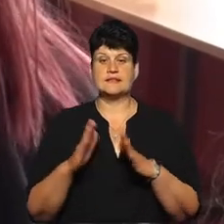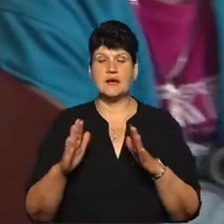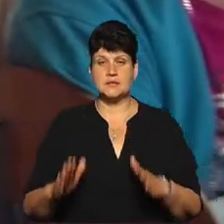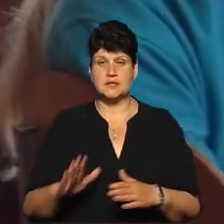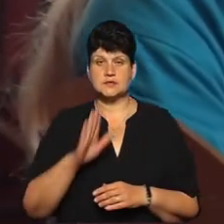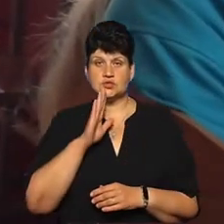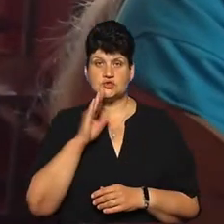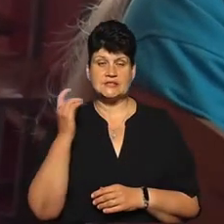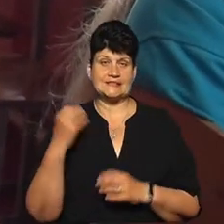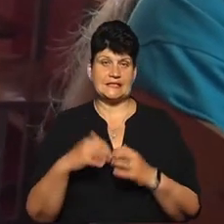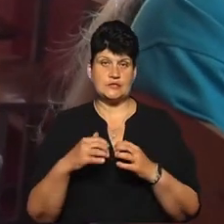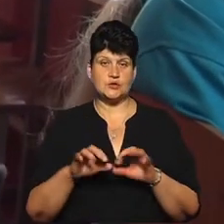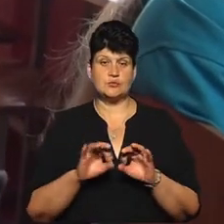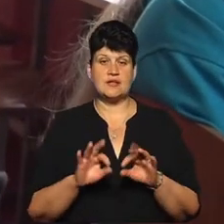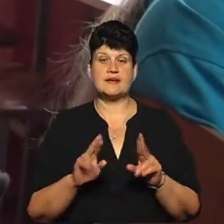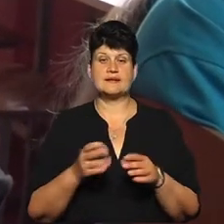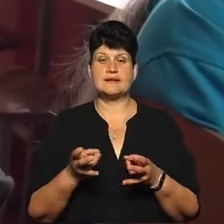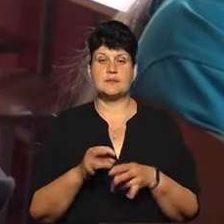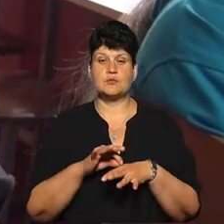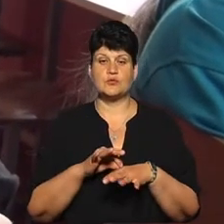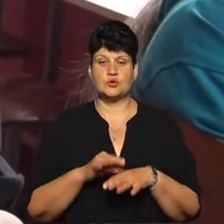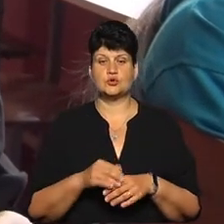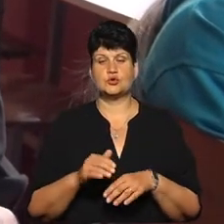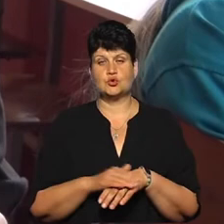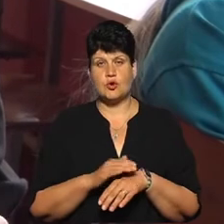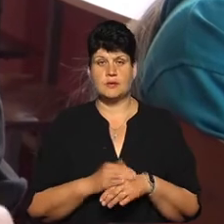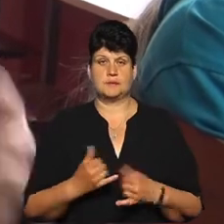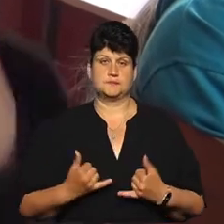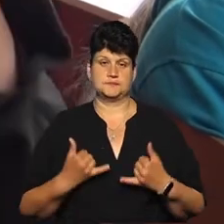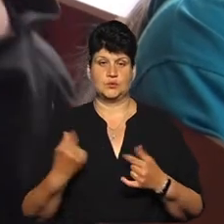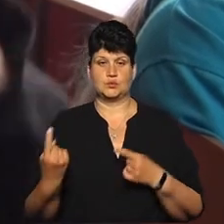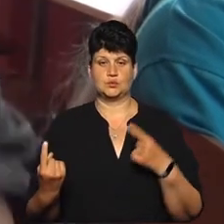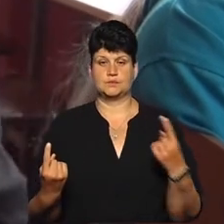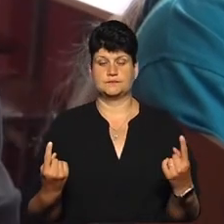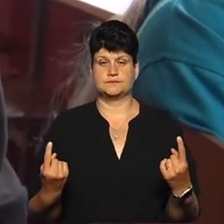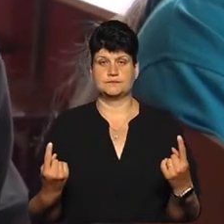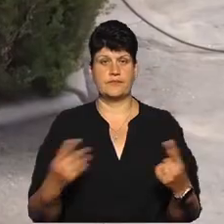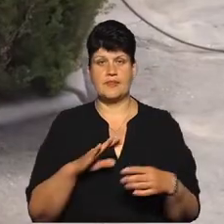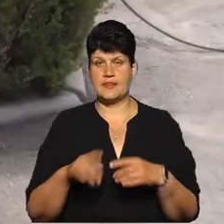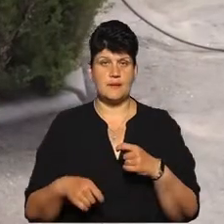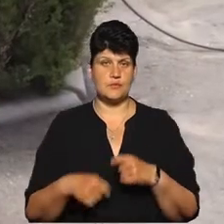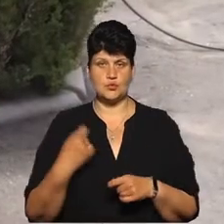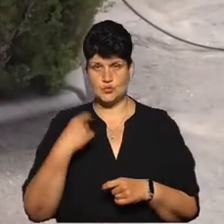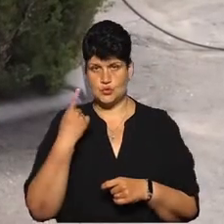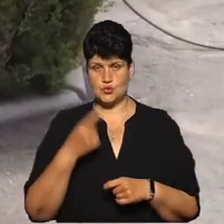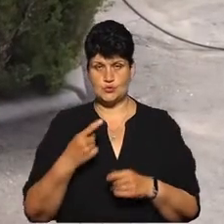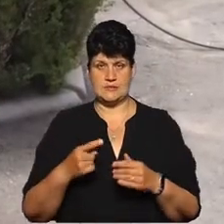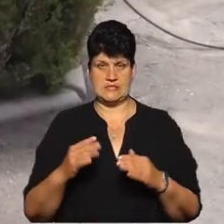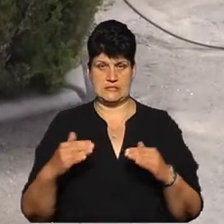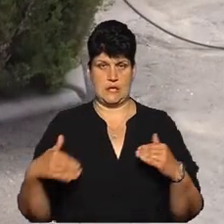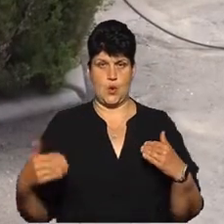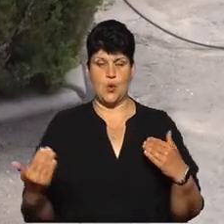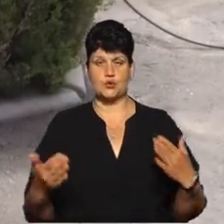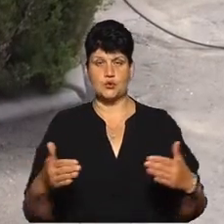поводитися. Бути добрими, толерантними один до одного. Не порушувати особисті кордони. За словами координаторки